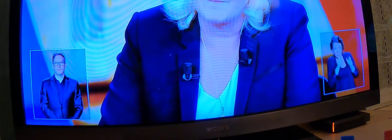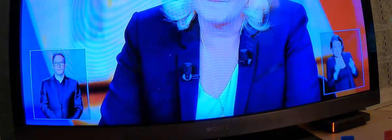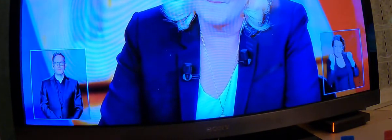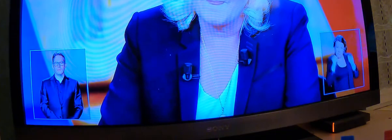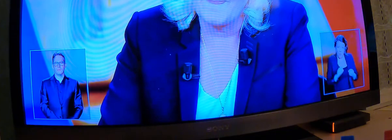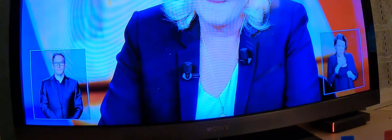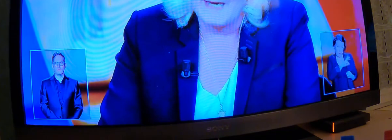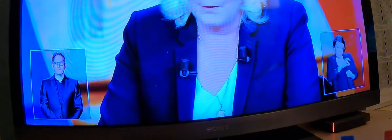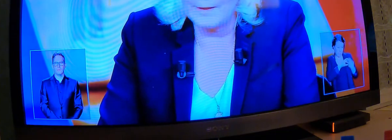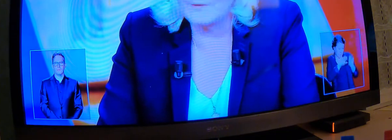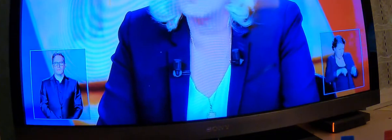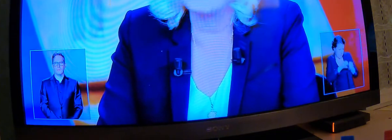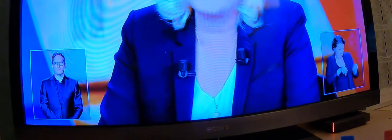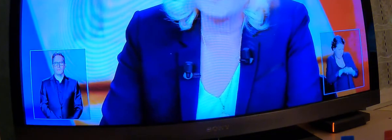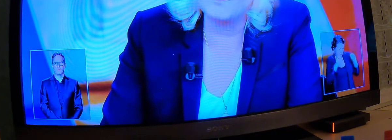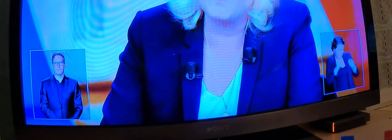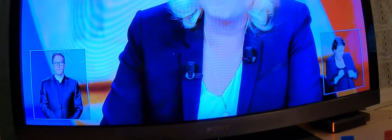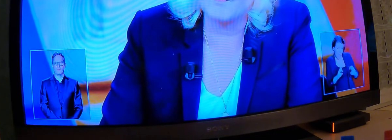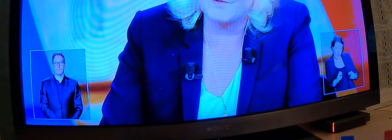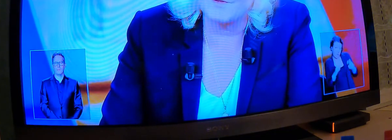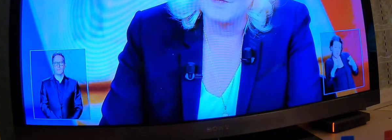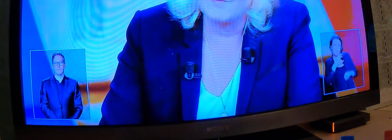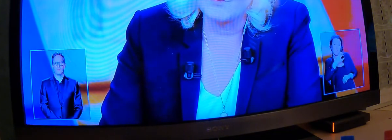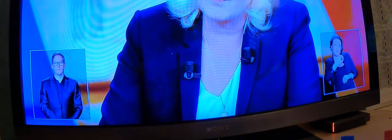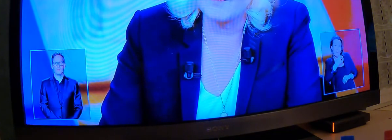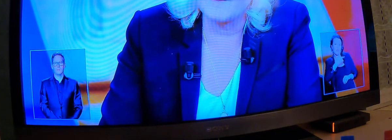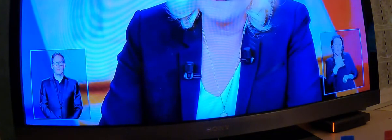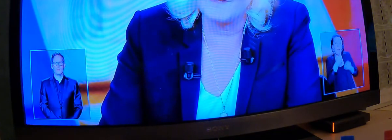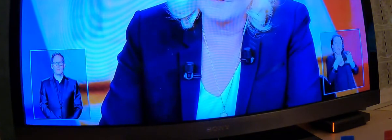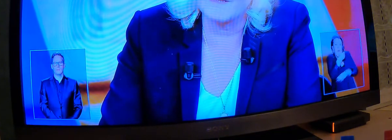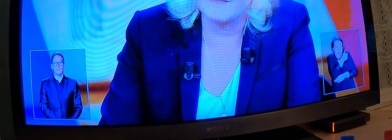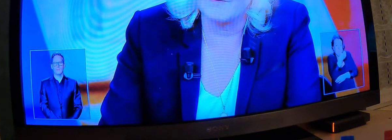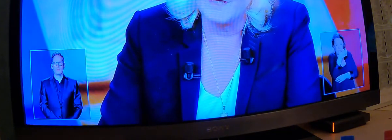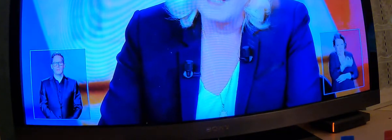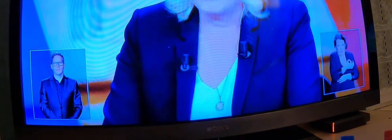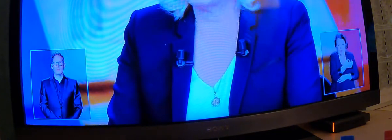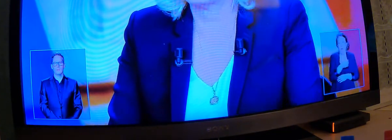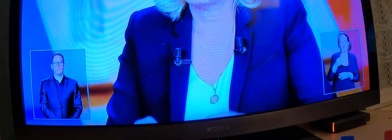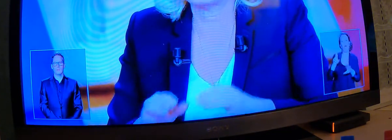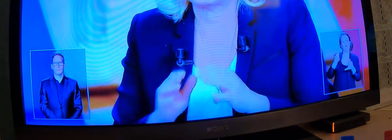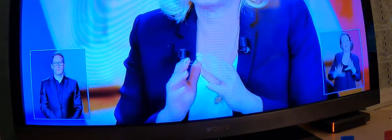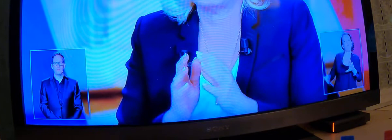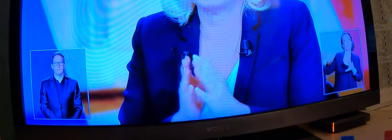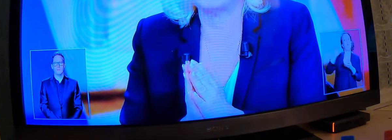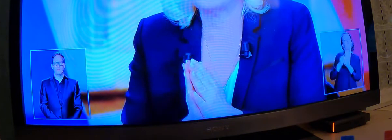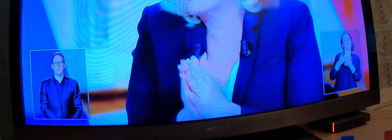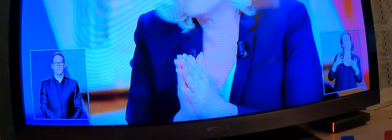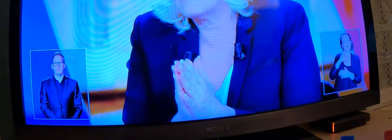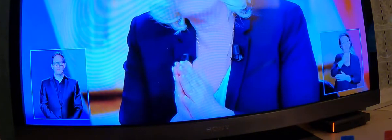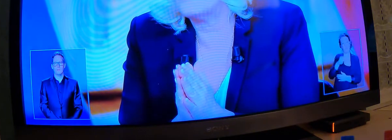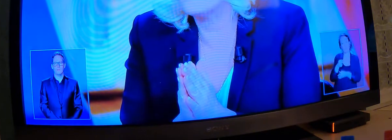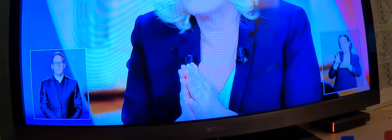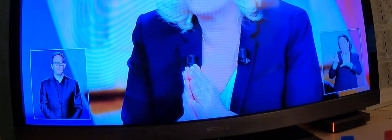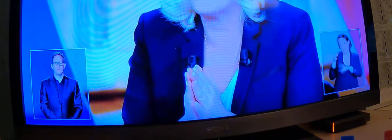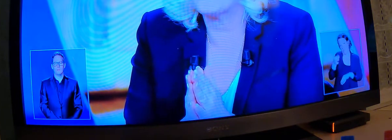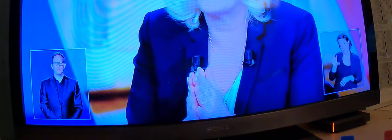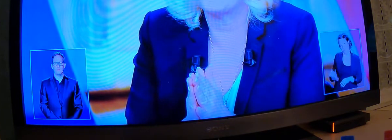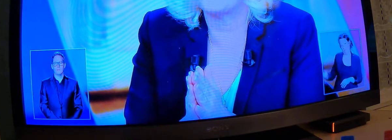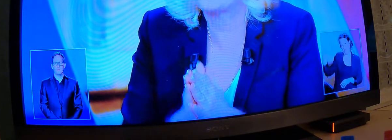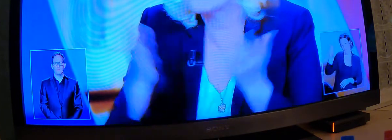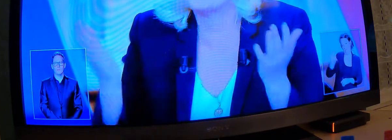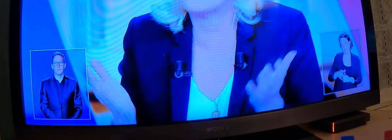0,1%, alors qu'elle est de 1,8% pour l'ensemble des pays de l'OCDE. Donc, le Mozart de la finance, c'est